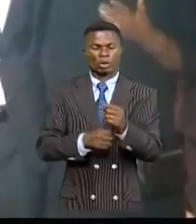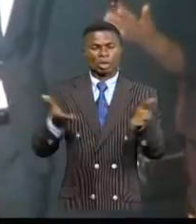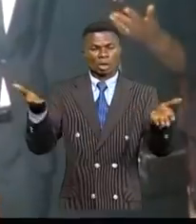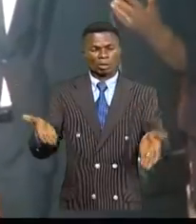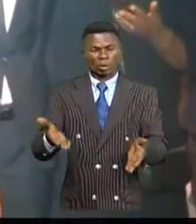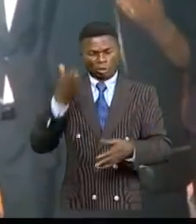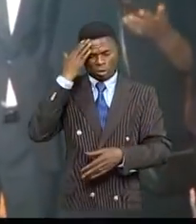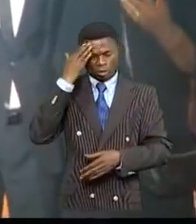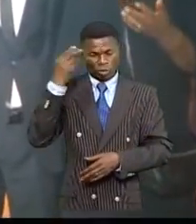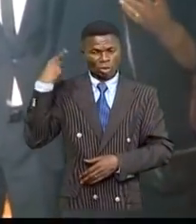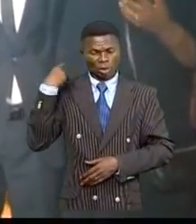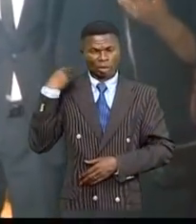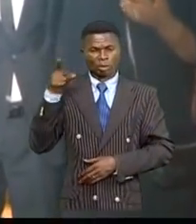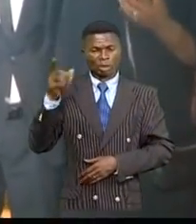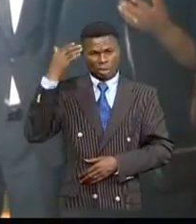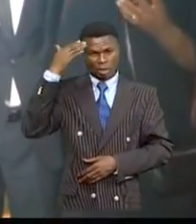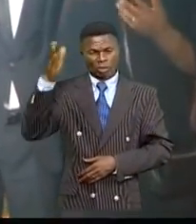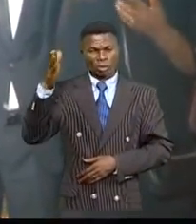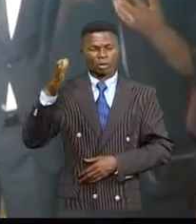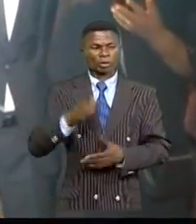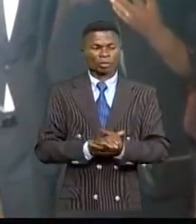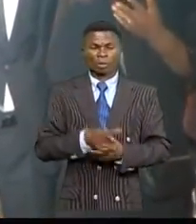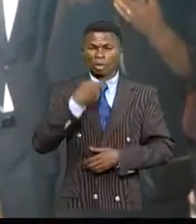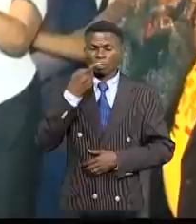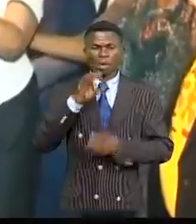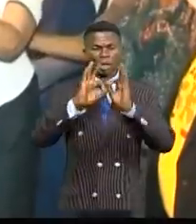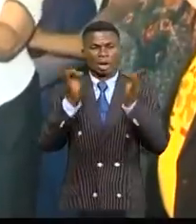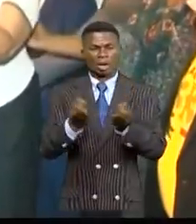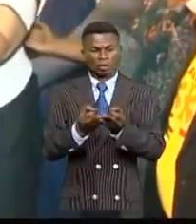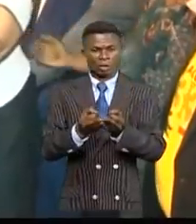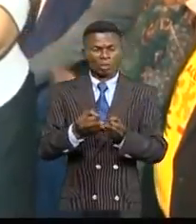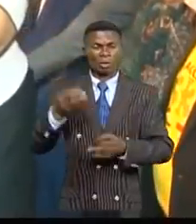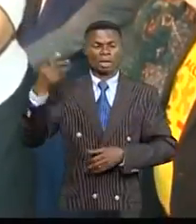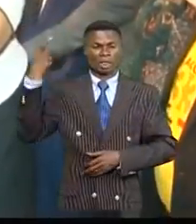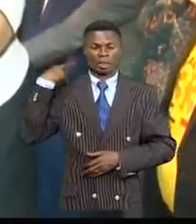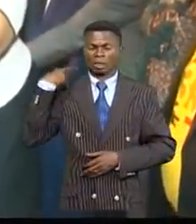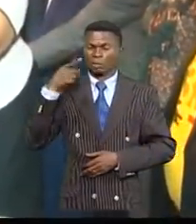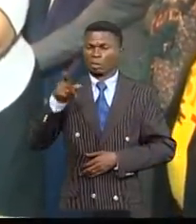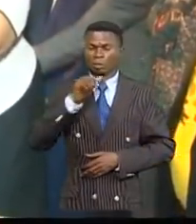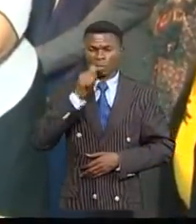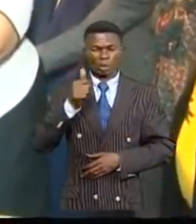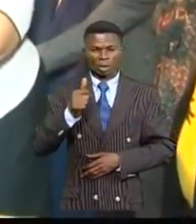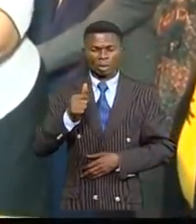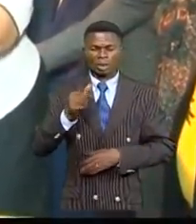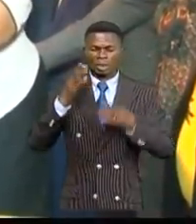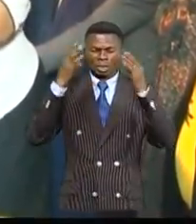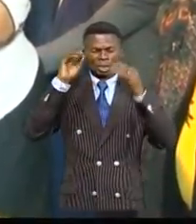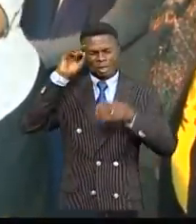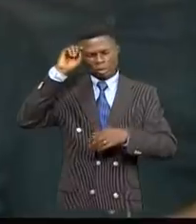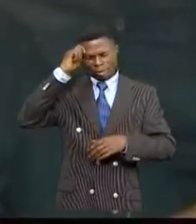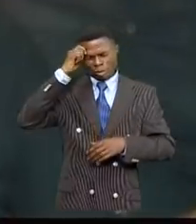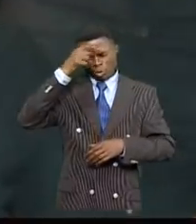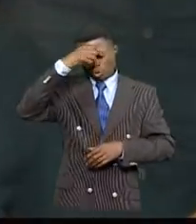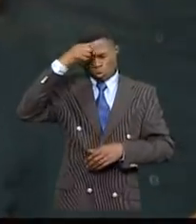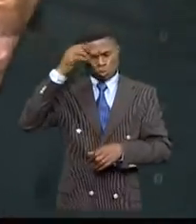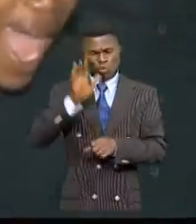connu cet élu de Mbandaka. Ne parlons pas de la famille biologique d'Henri Thomas Lokondo, qui laisse un souvenir